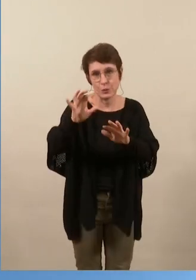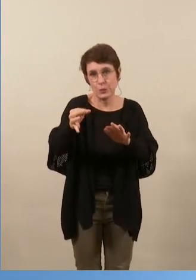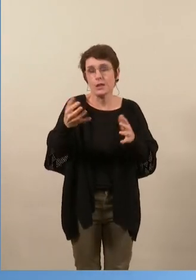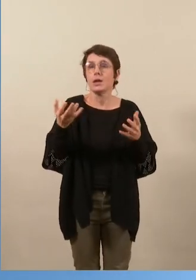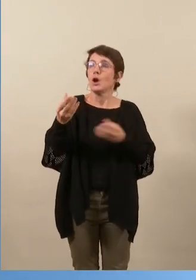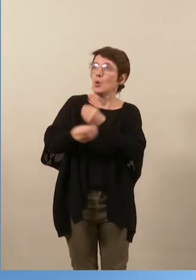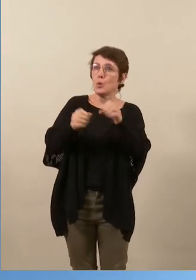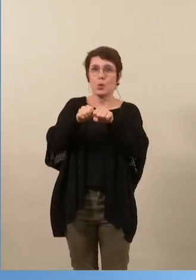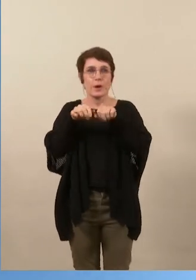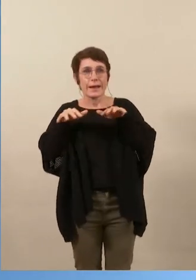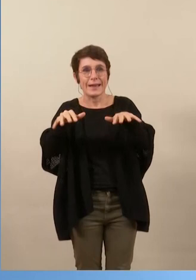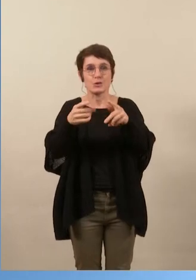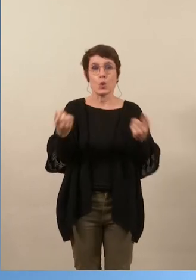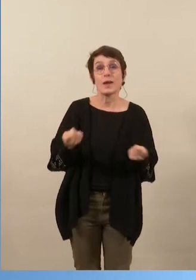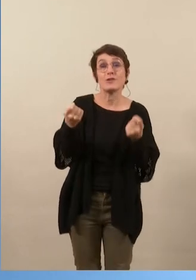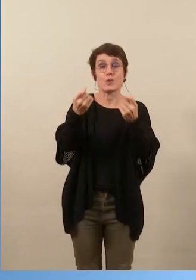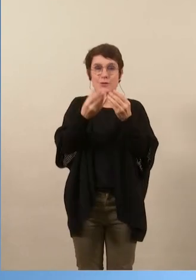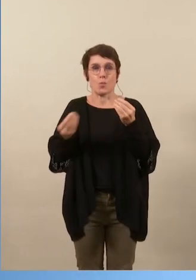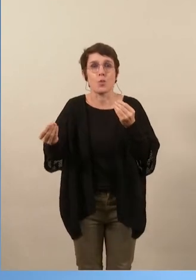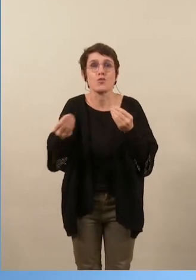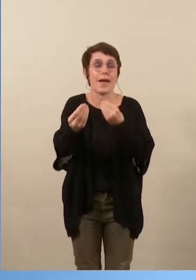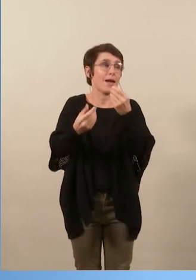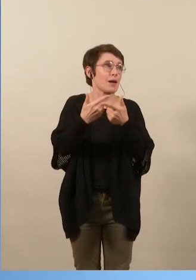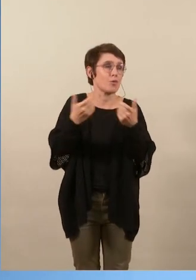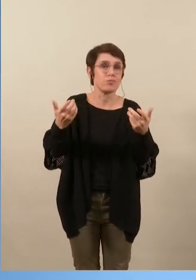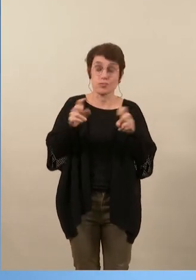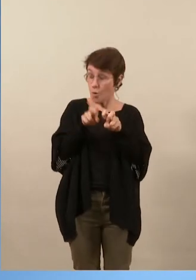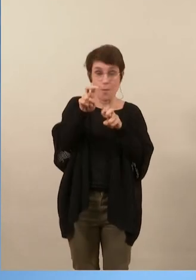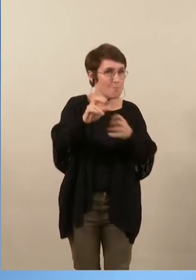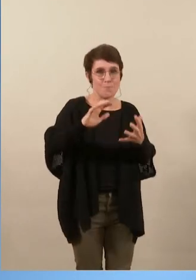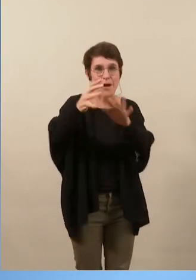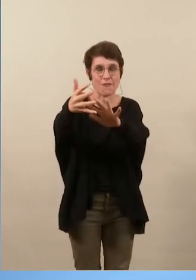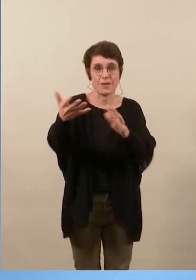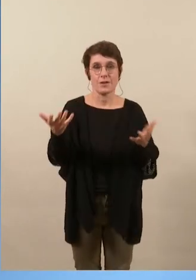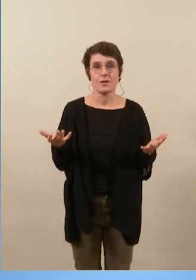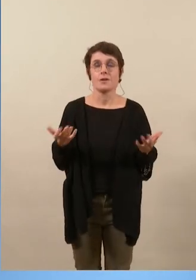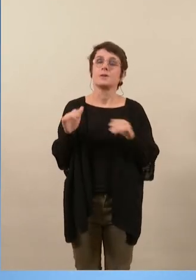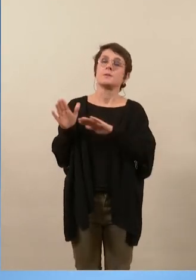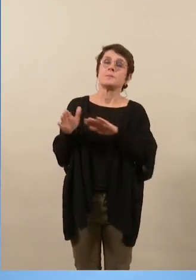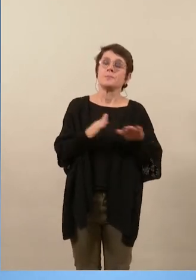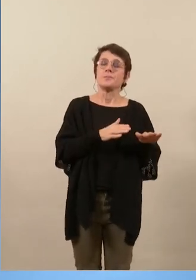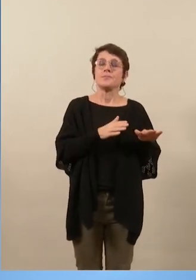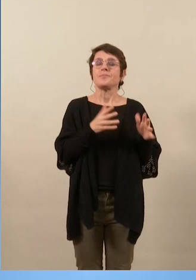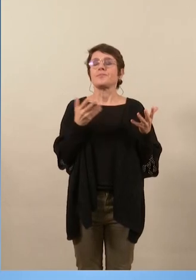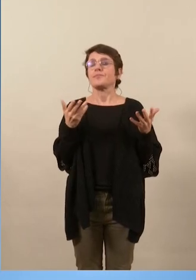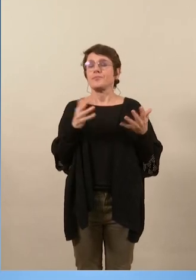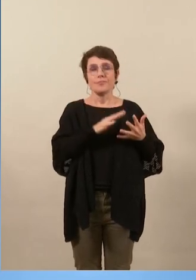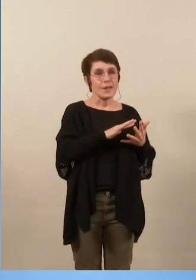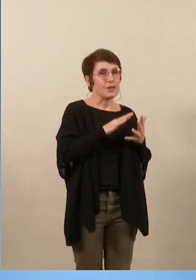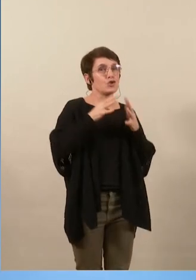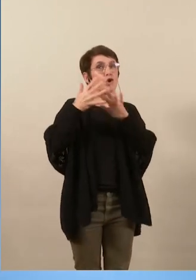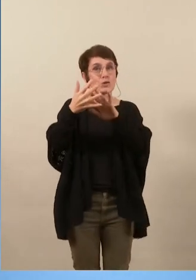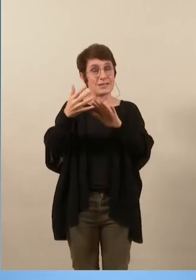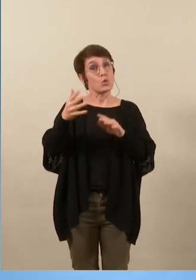réseau par exemple d'éducation populaire et cetera on pourrait prendre euh les transitions liées à l'intervention d'Alain